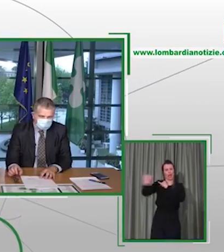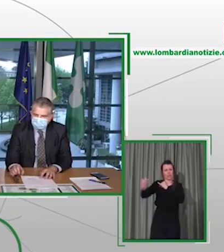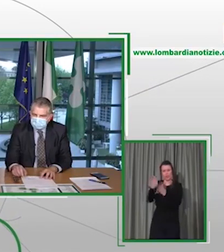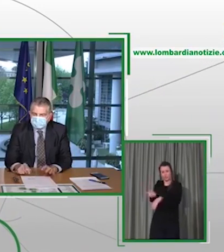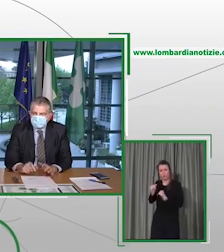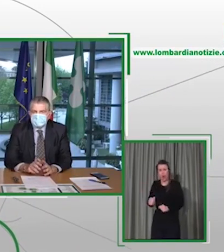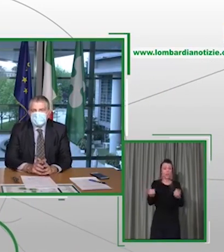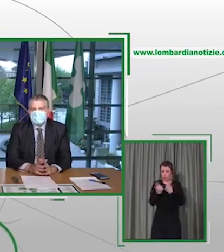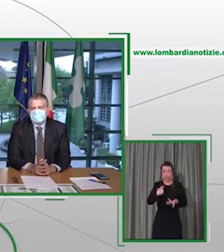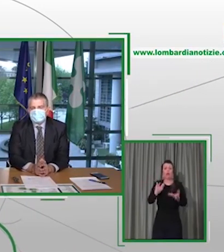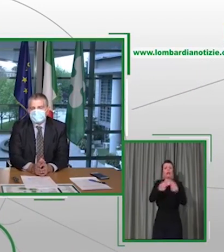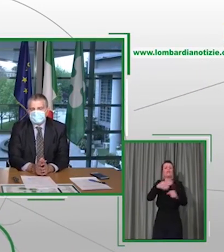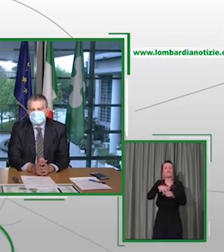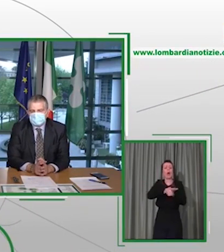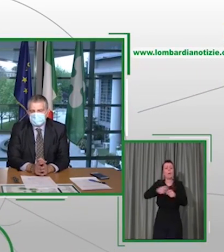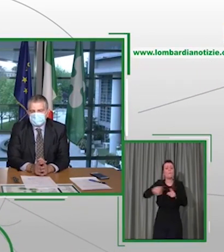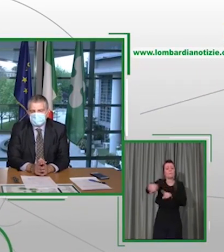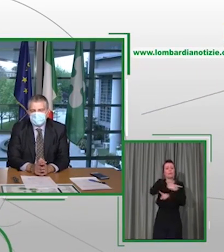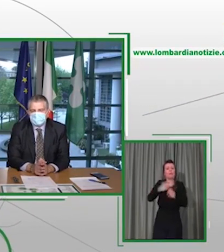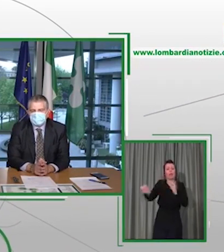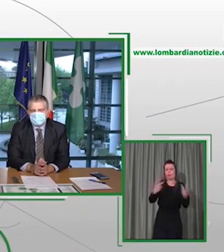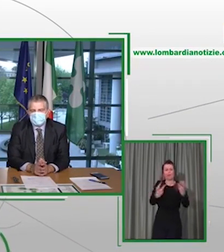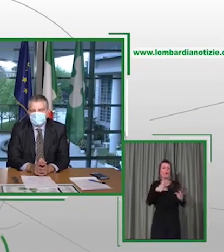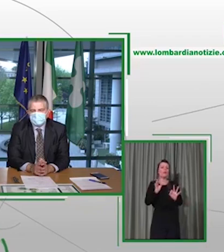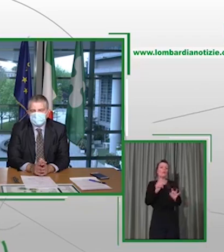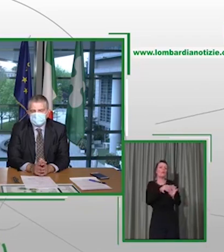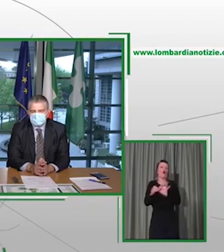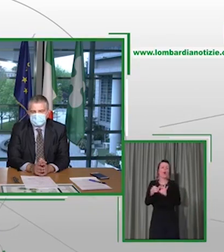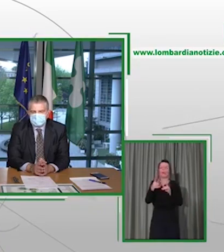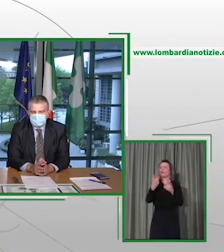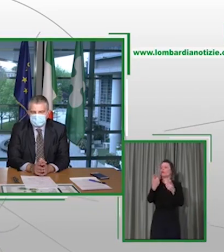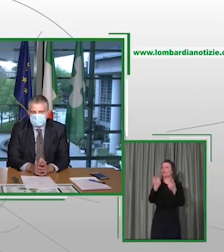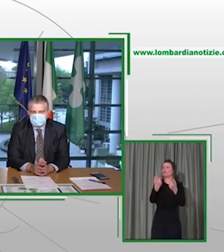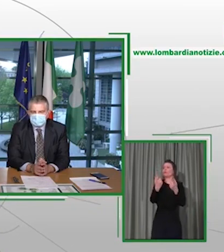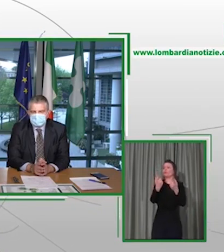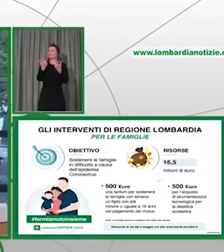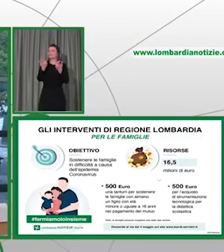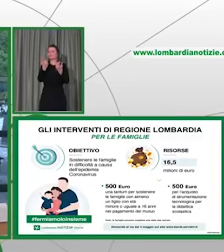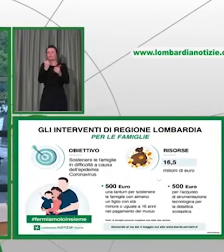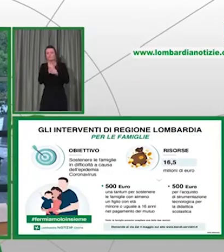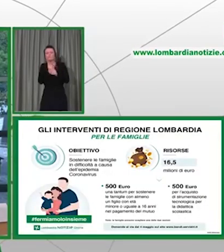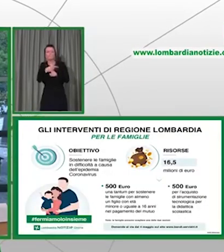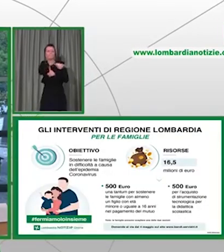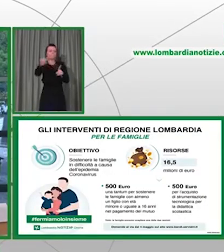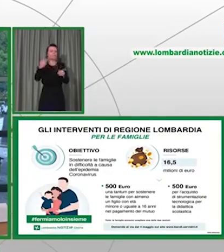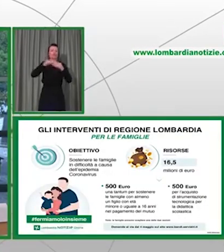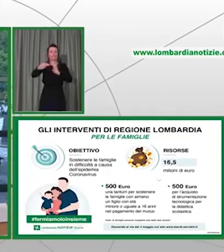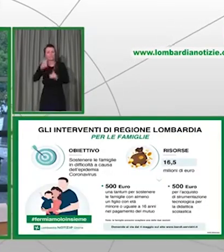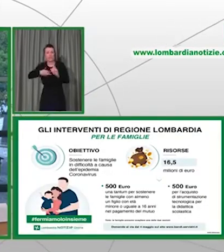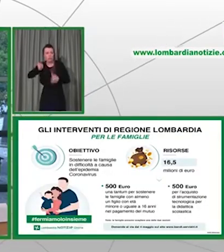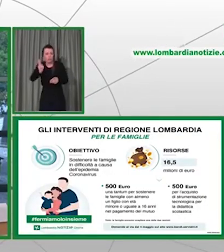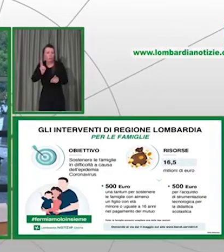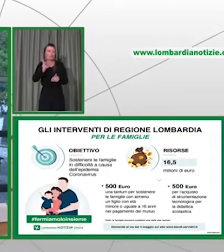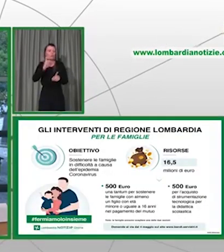parte delle famiglie rispetto alla necessità di avere magari più strumenti di questo tipo perché magari più figli si